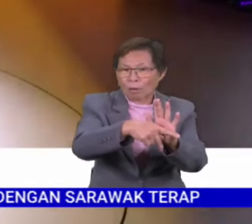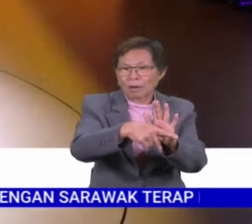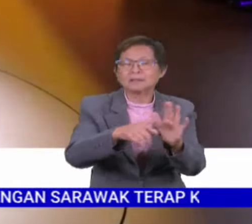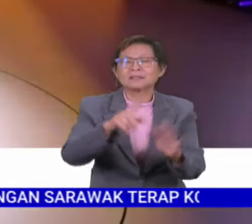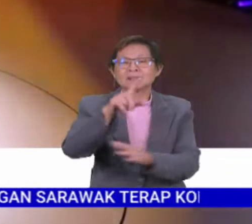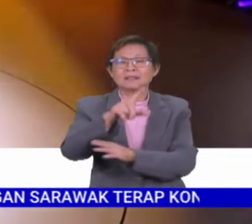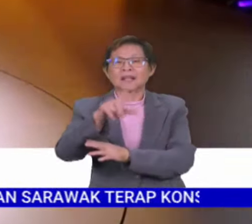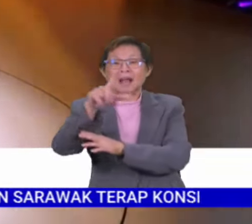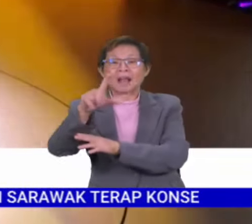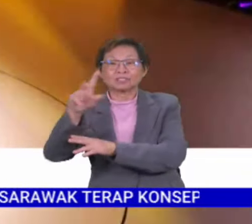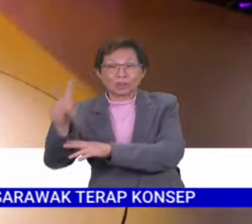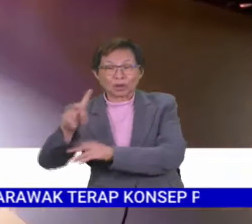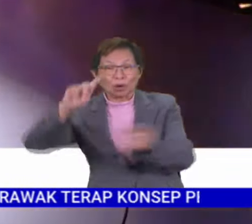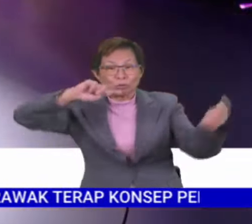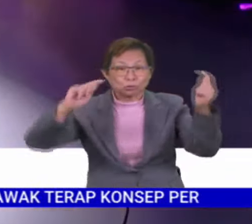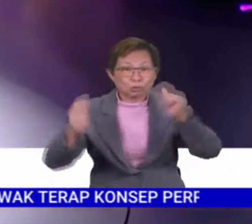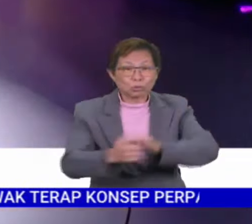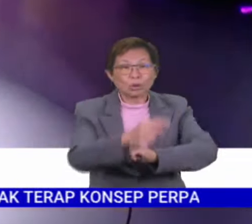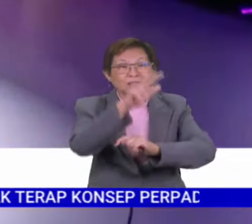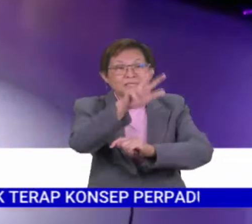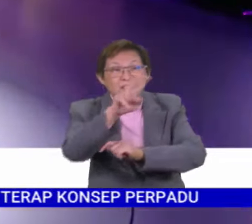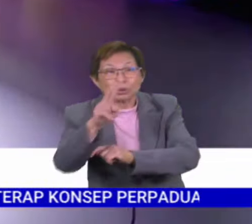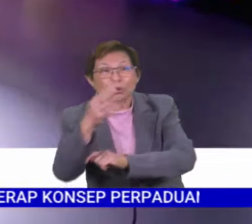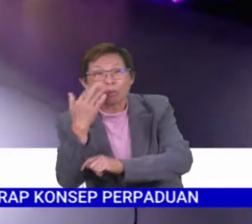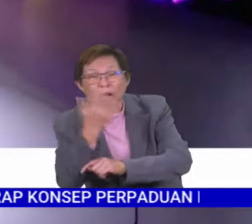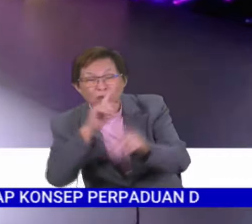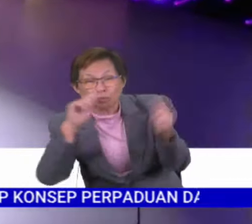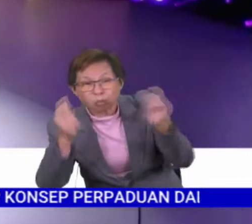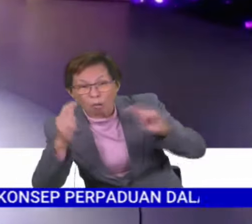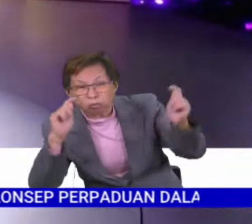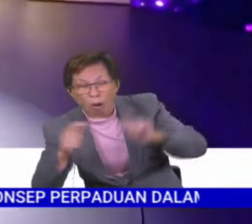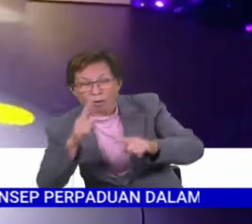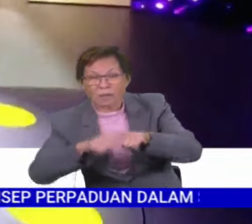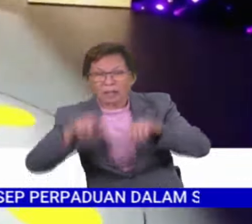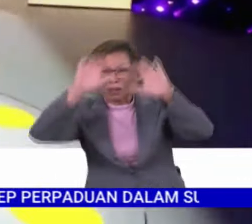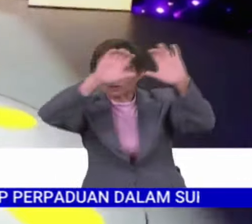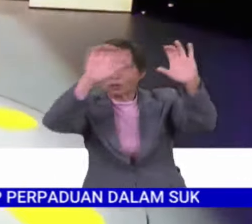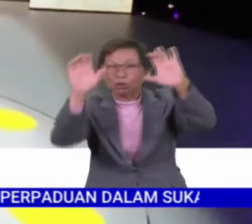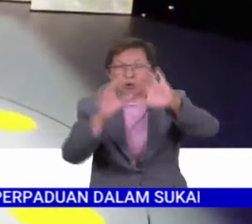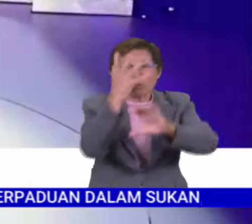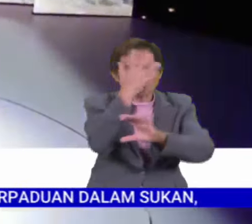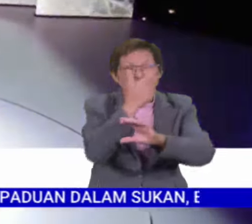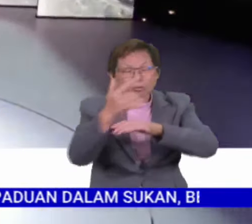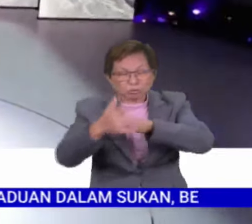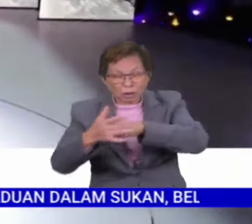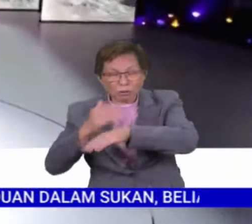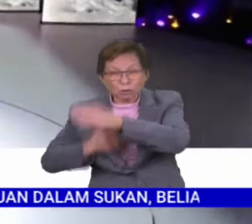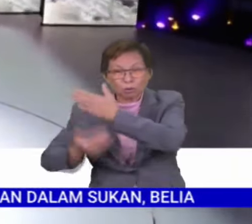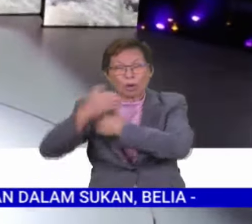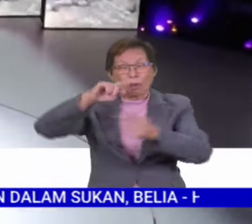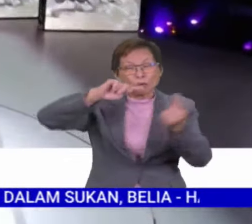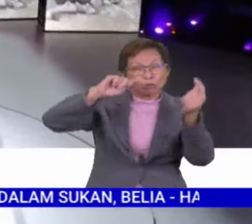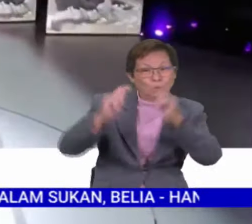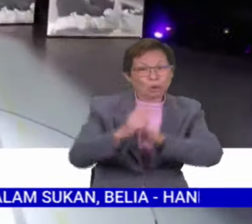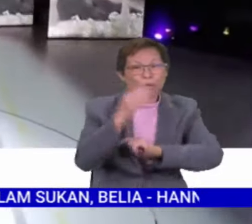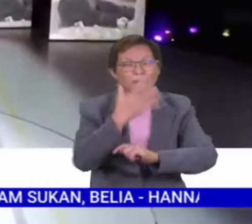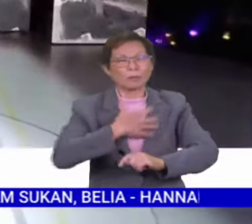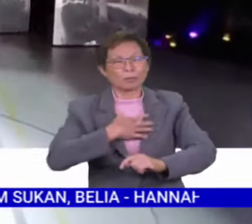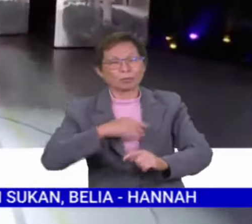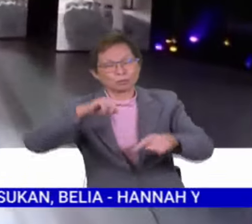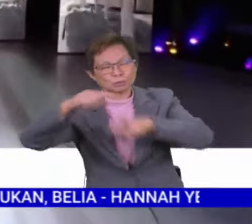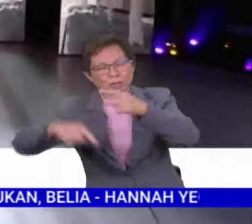Vegas berupaya berubah kepada 32 warna dengan beberapa corak menarik. Teknologi sebelum ini hanya mampu menukar warna